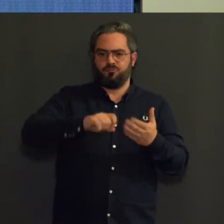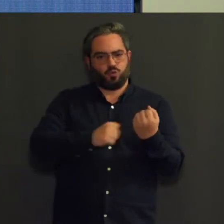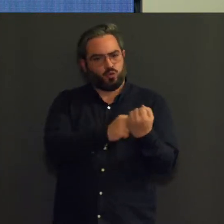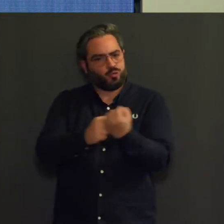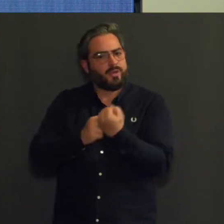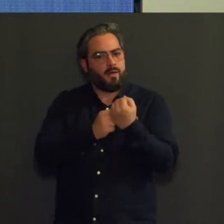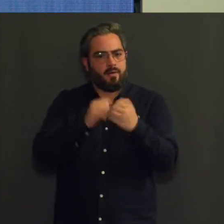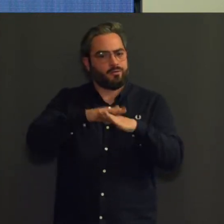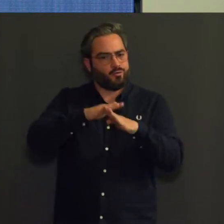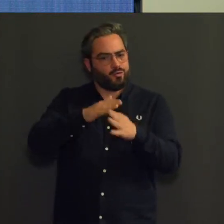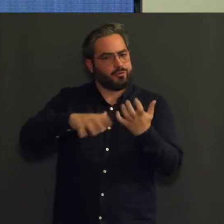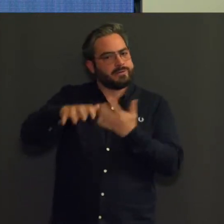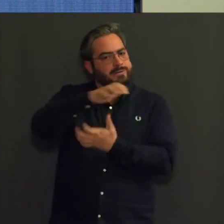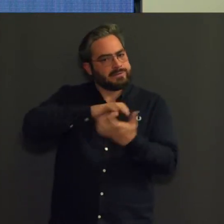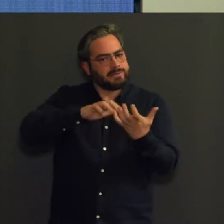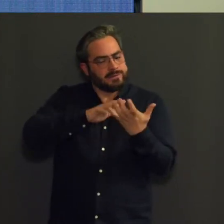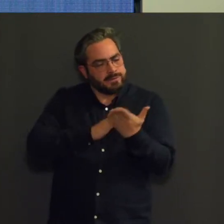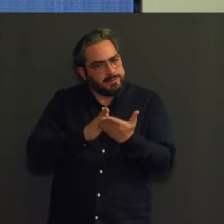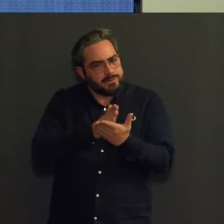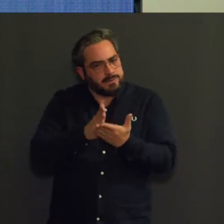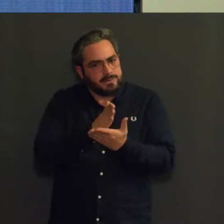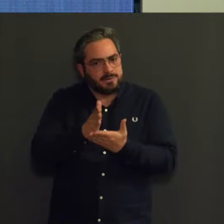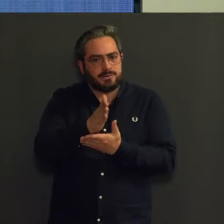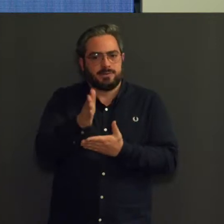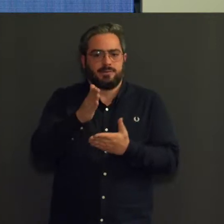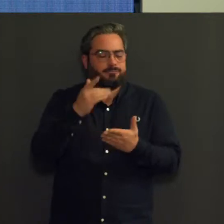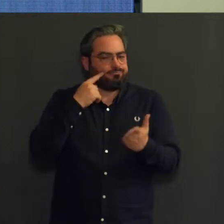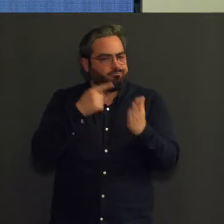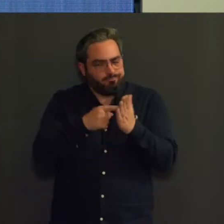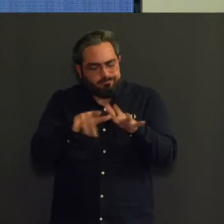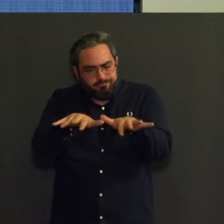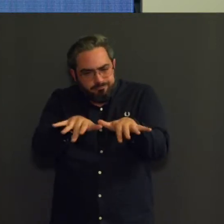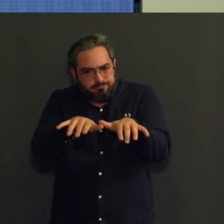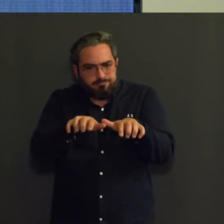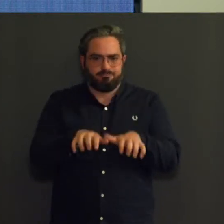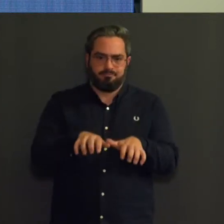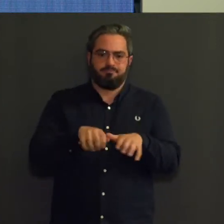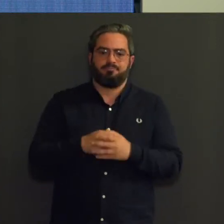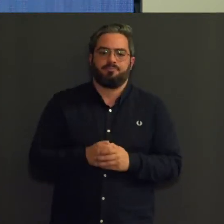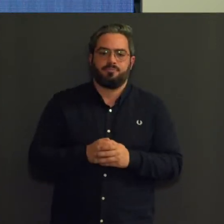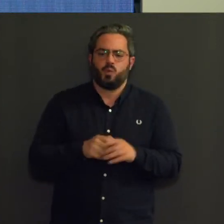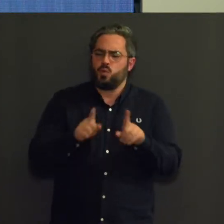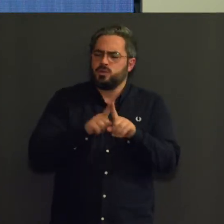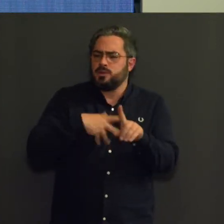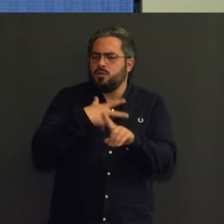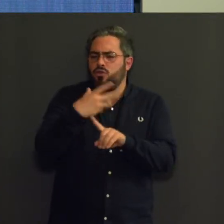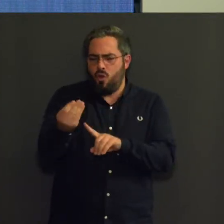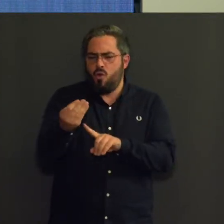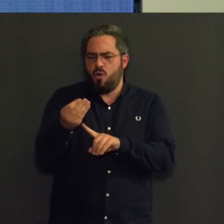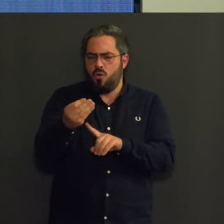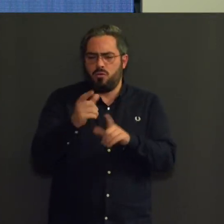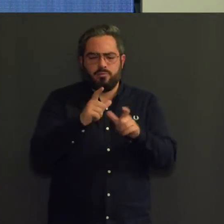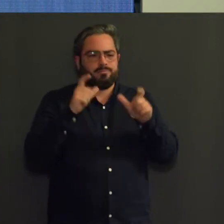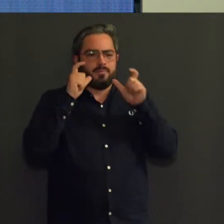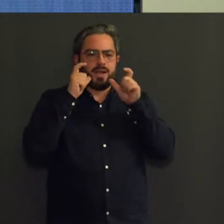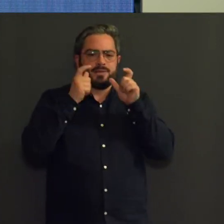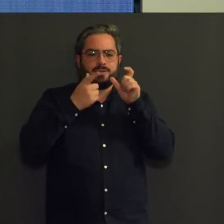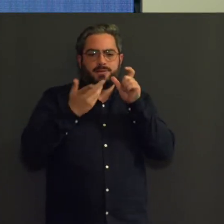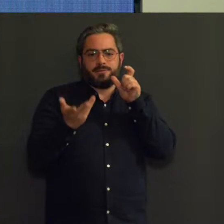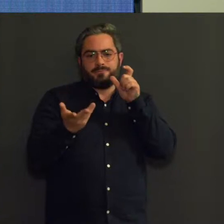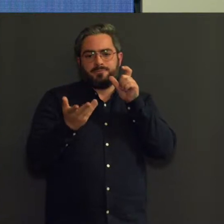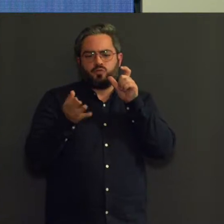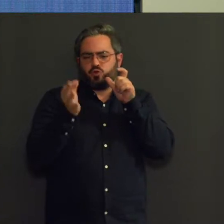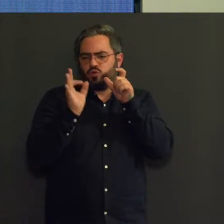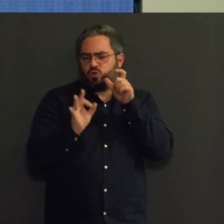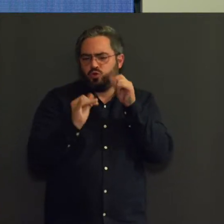globale de la diminution de la transmission. Il faut souligner qu'à l'extérieur, bien sûr, ce masque n'a des raisons d'être que